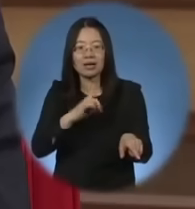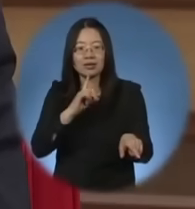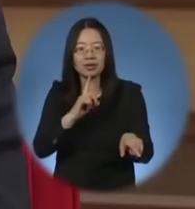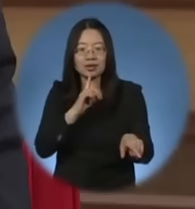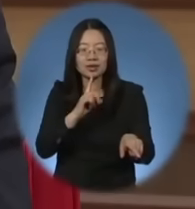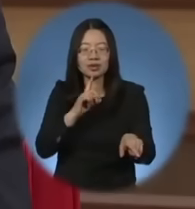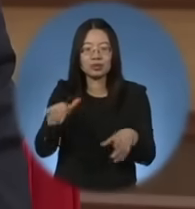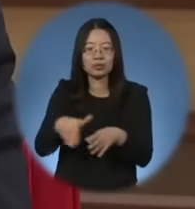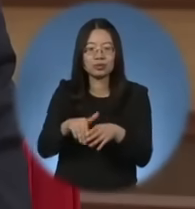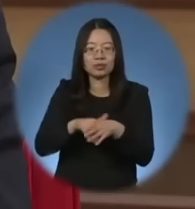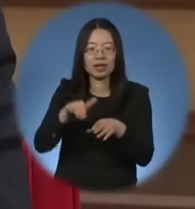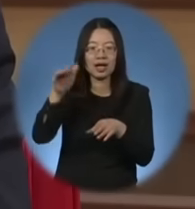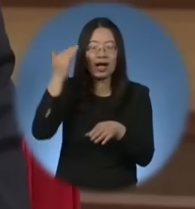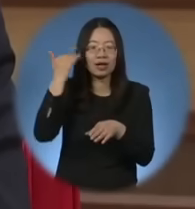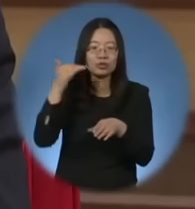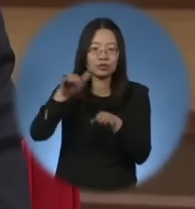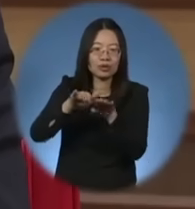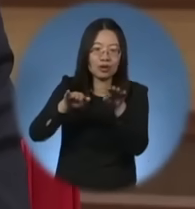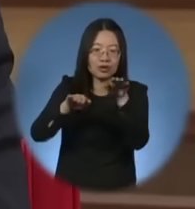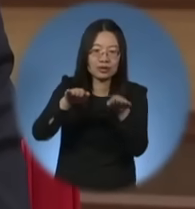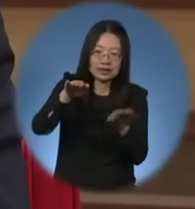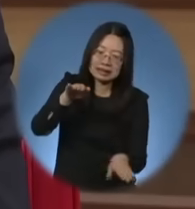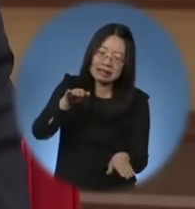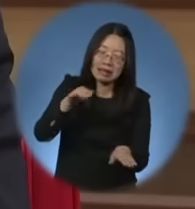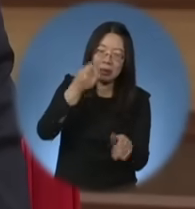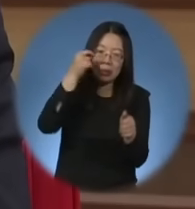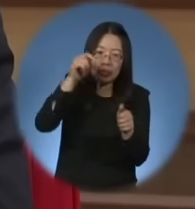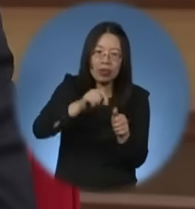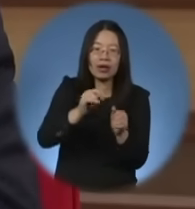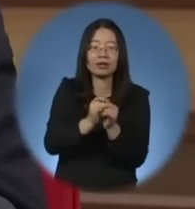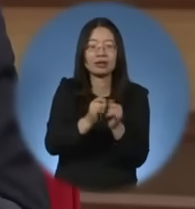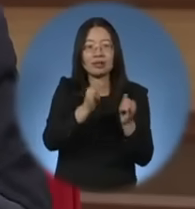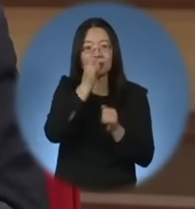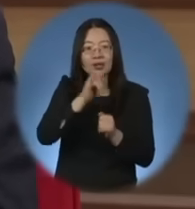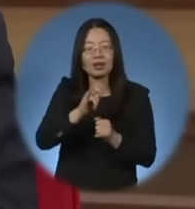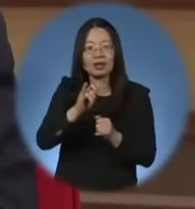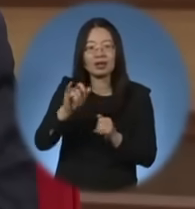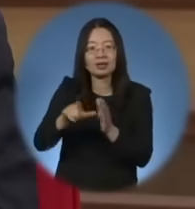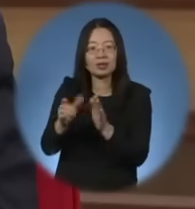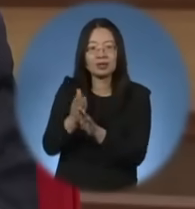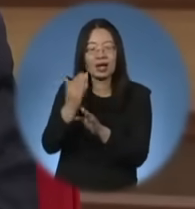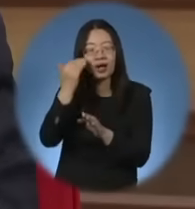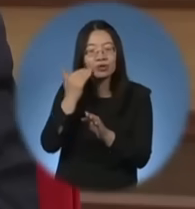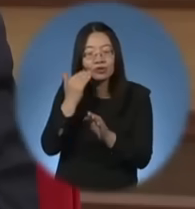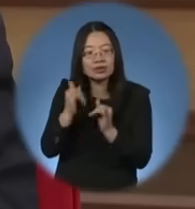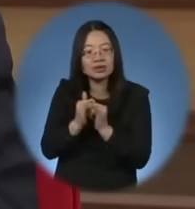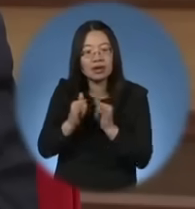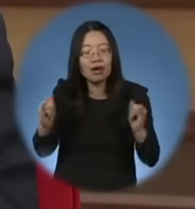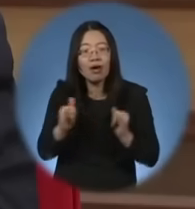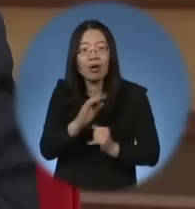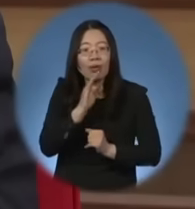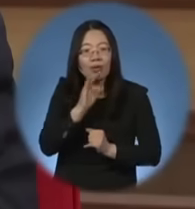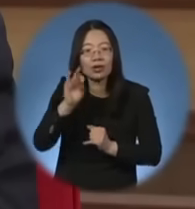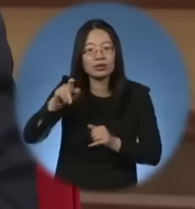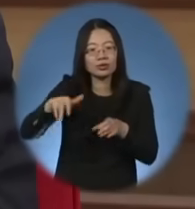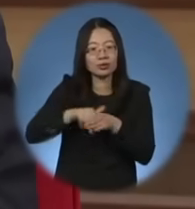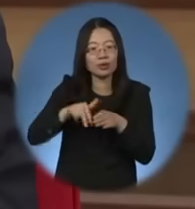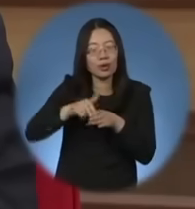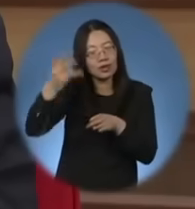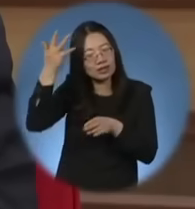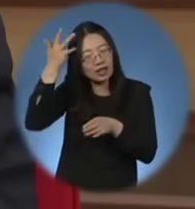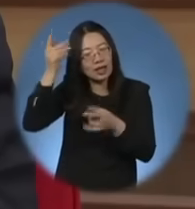문화에 있어서 밑에 우리 한국 밑에 있는 사람들인데 그때부터는 한국서는 우리가 진짜 저